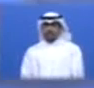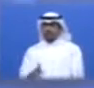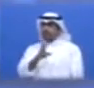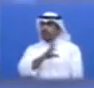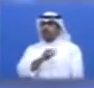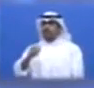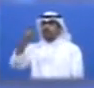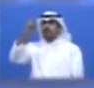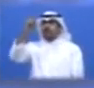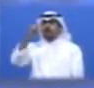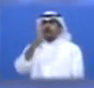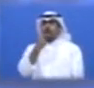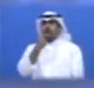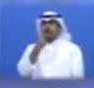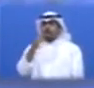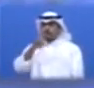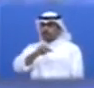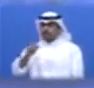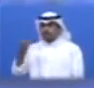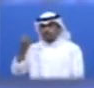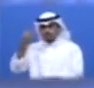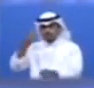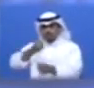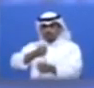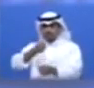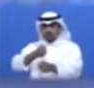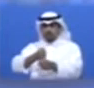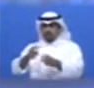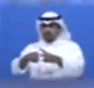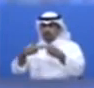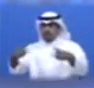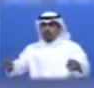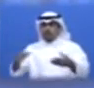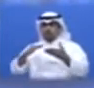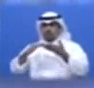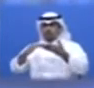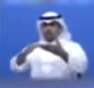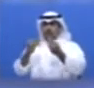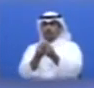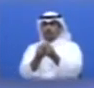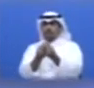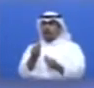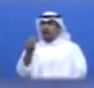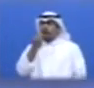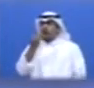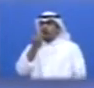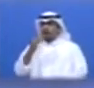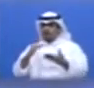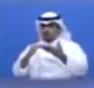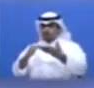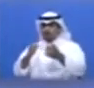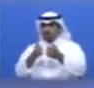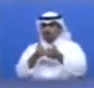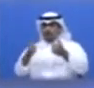وفي ذات السياق أيضا، بدأت جمعية الهلال الأحمر الكويتي بتنفيذ مشاريع إغاثية جديدة في إطار تقديم المساعدات